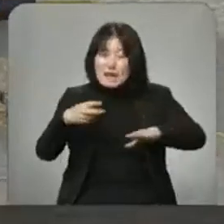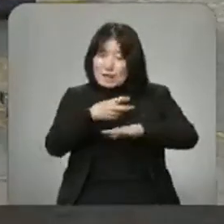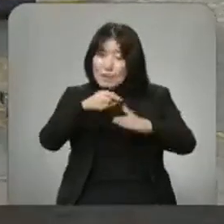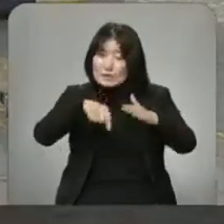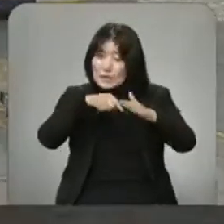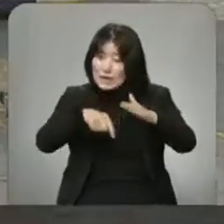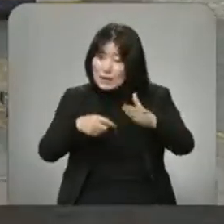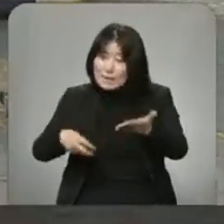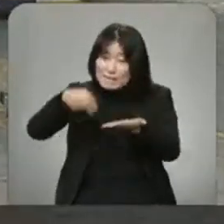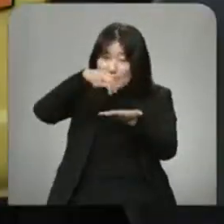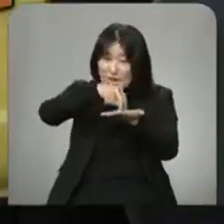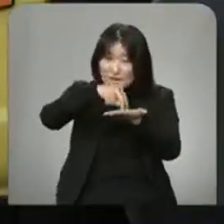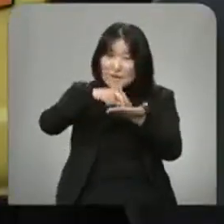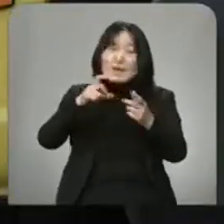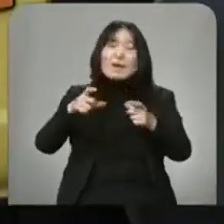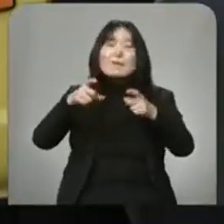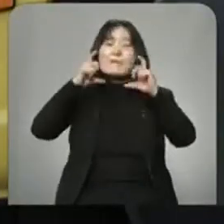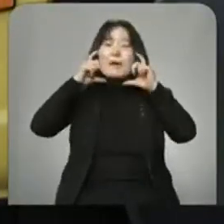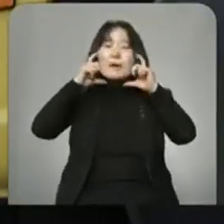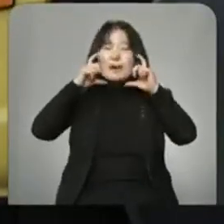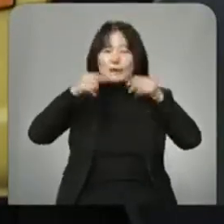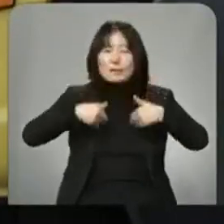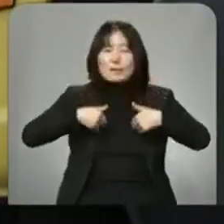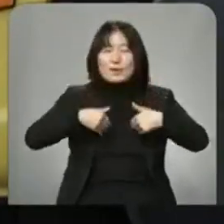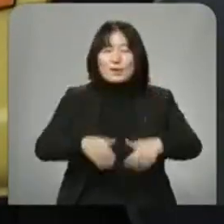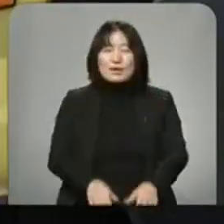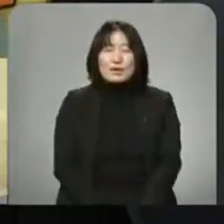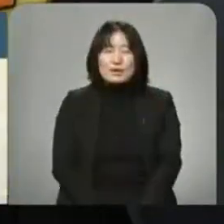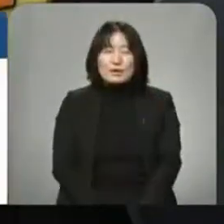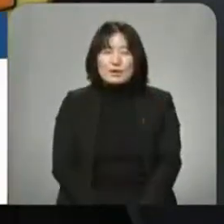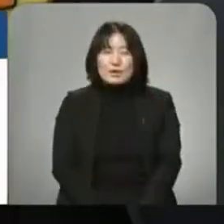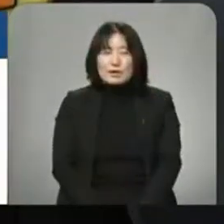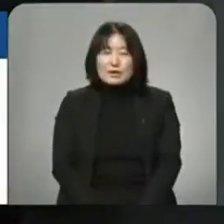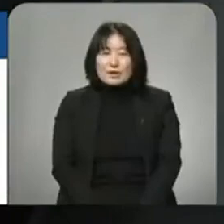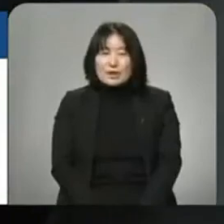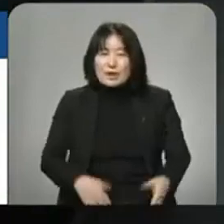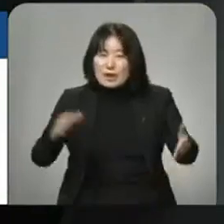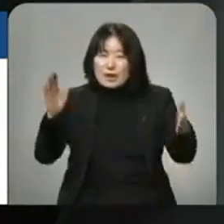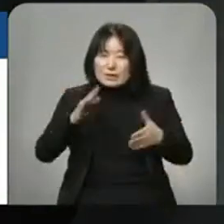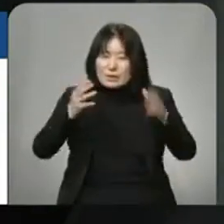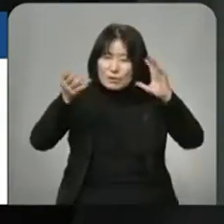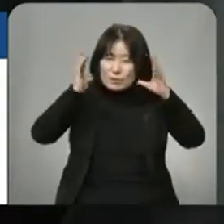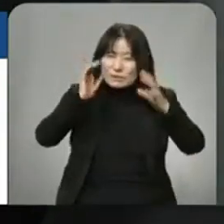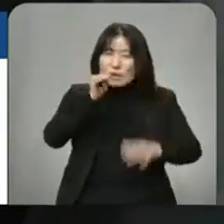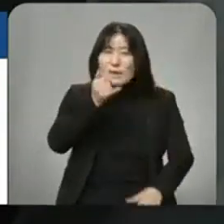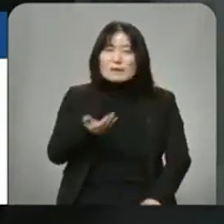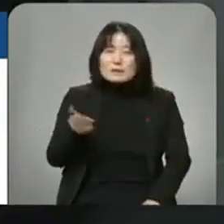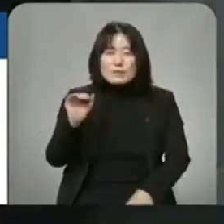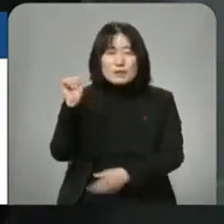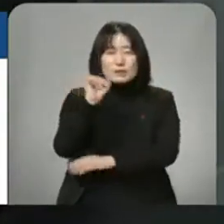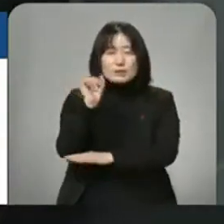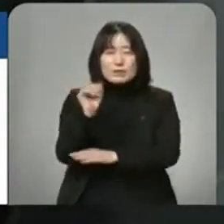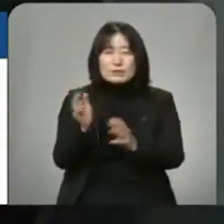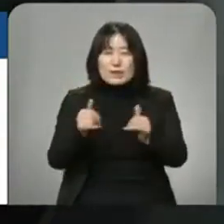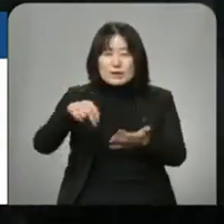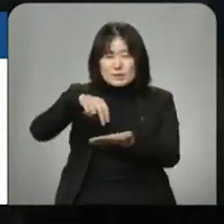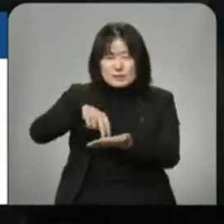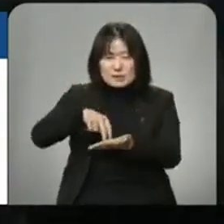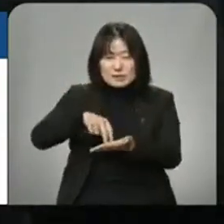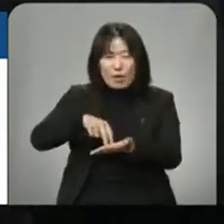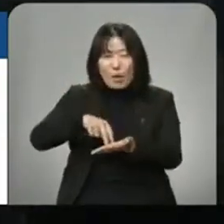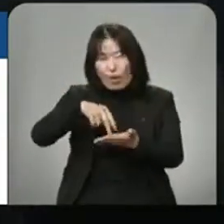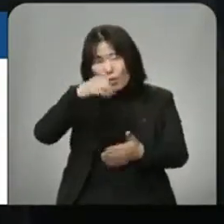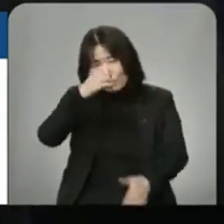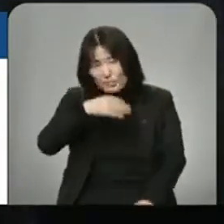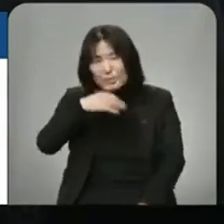안에선 마스크를 쓰도록 하고 있습니다. 학생들도 혼선을 빚을 수 있지만 뭐 기사도 난처하고 어떤 때는 하고 어떤